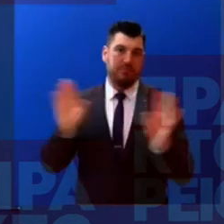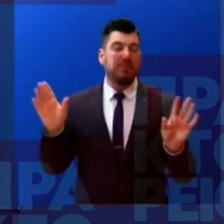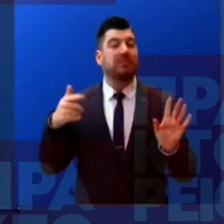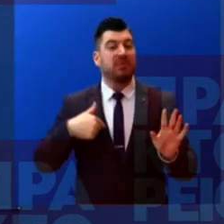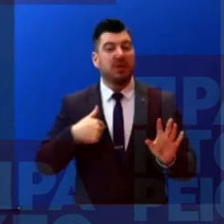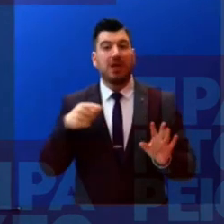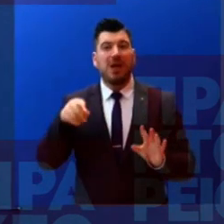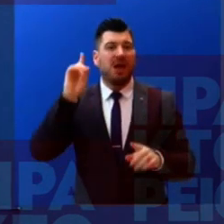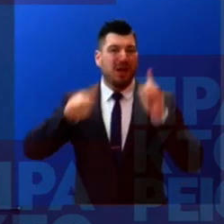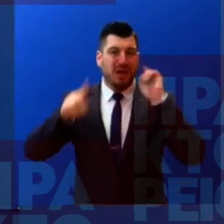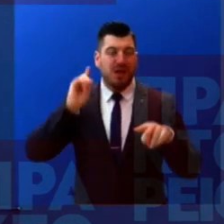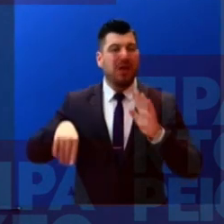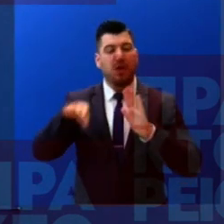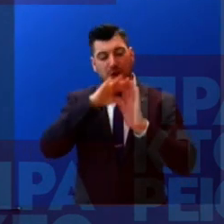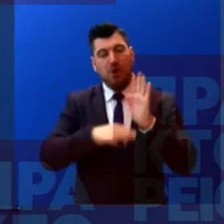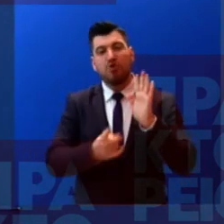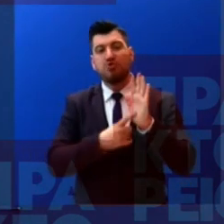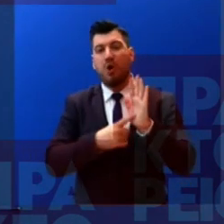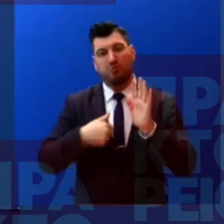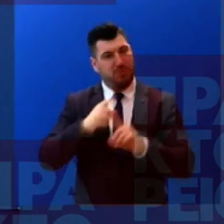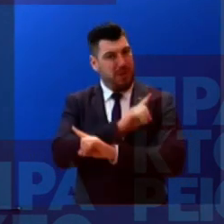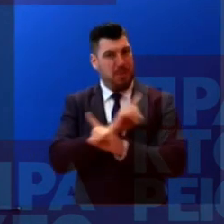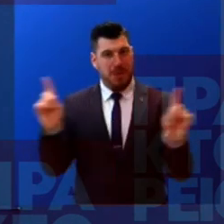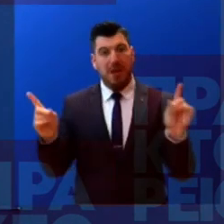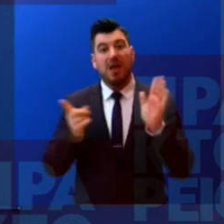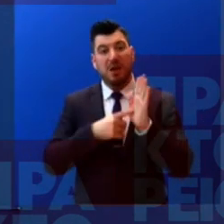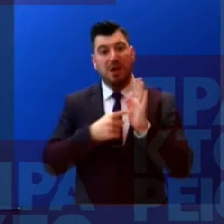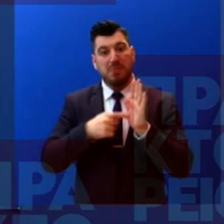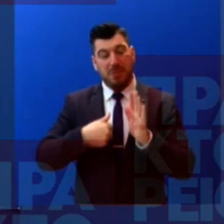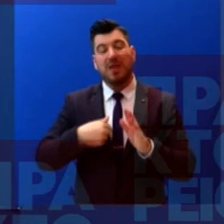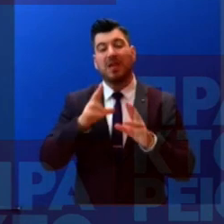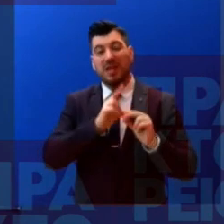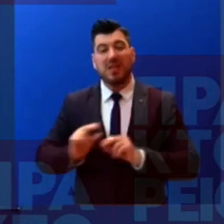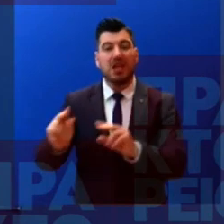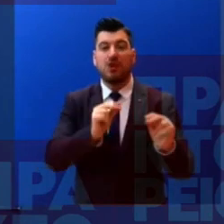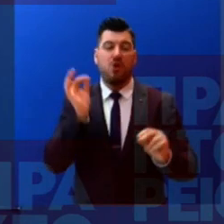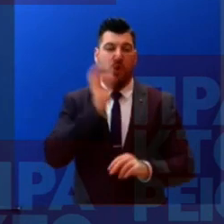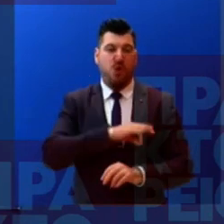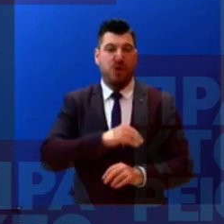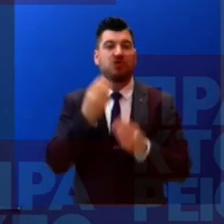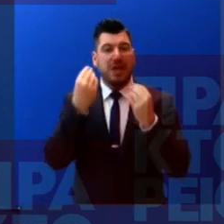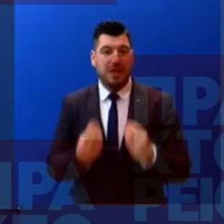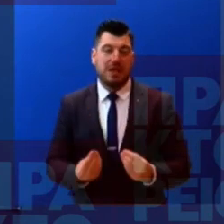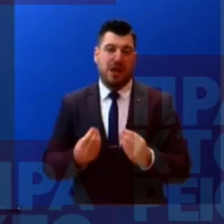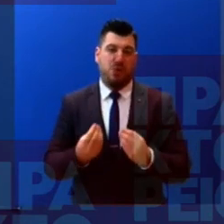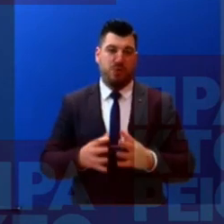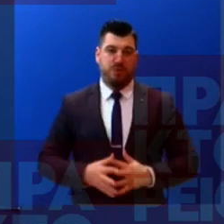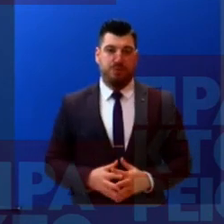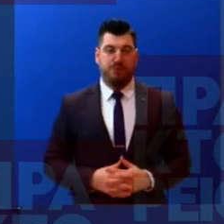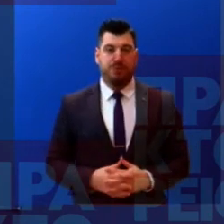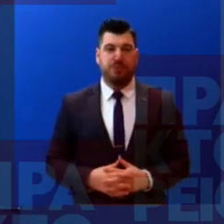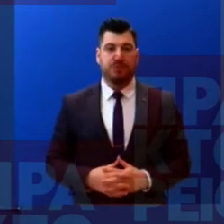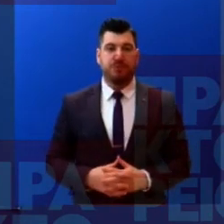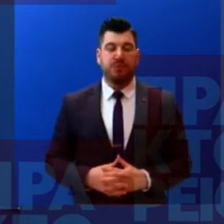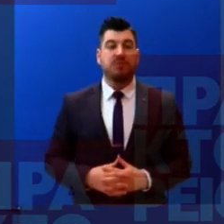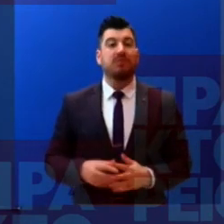νόμους που υπαγόρευσαν για την προστασία της δημόσιας υγείας και το κοινό καλό οι έκτακτες σημερινές περιστάσεις. Κρατάμε